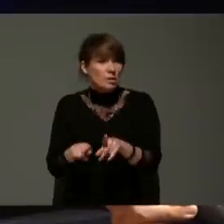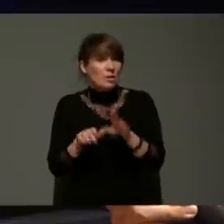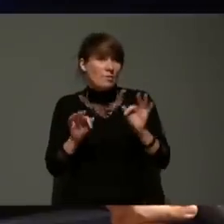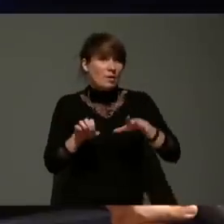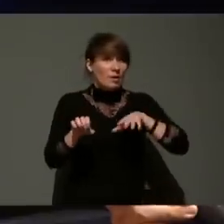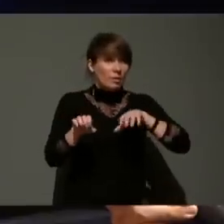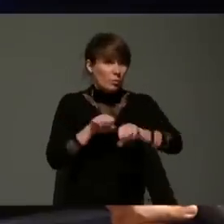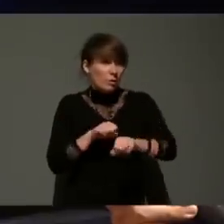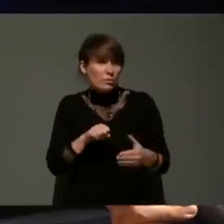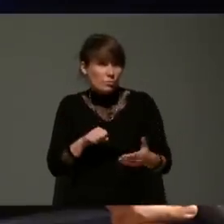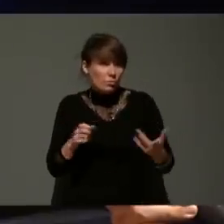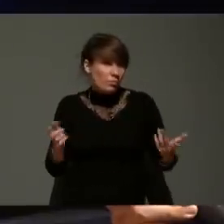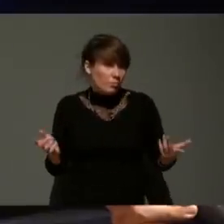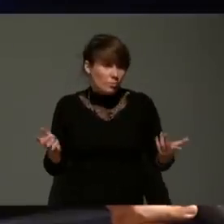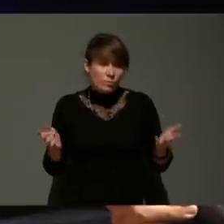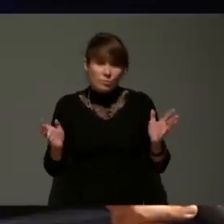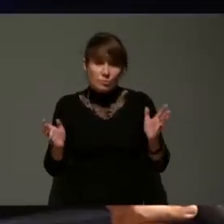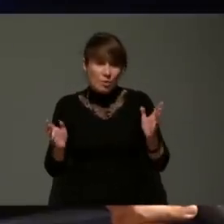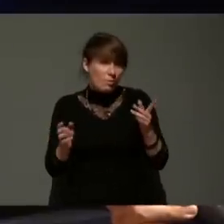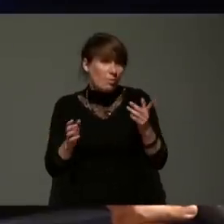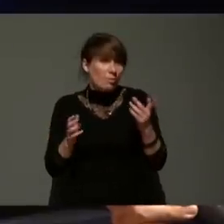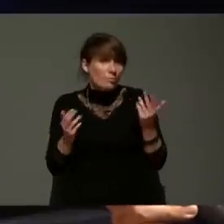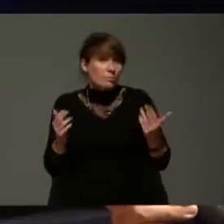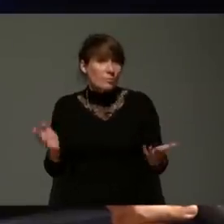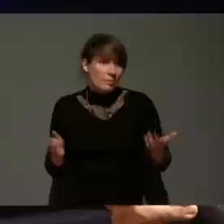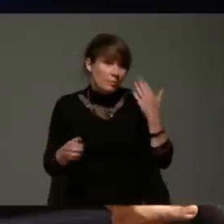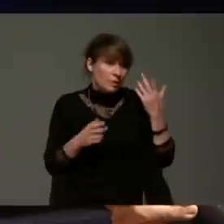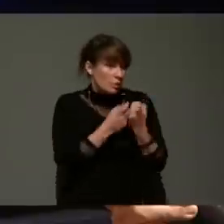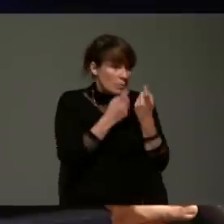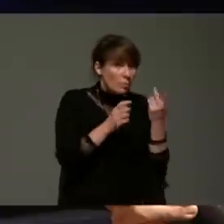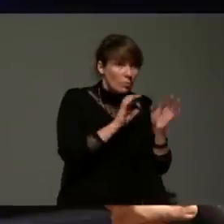récupération, ça se fait bien, puisque quand je ne m'entraîne pas, je récupère, quoi.